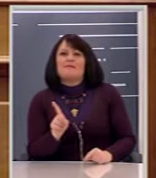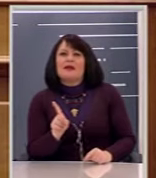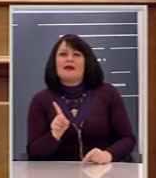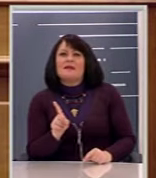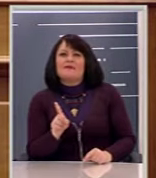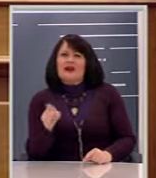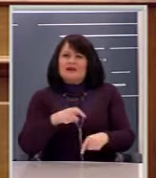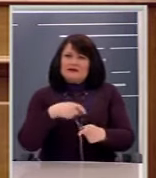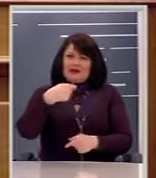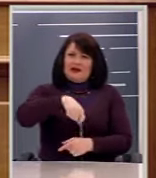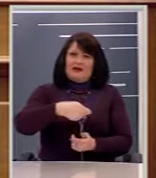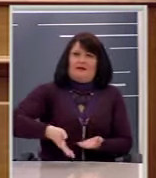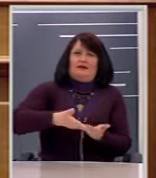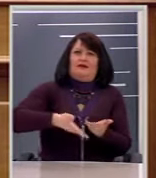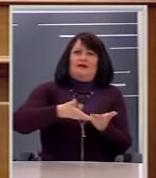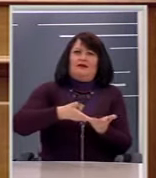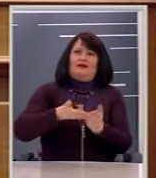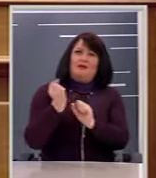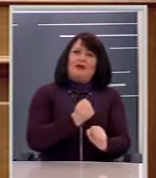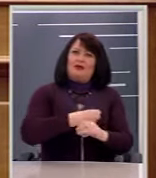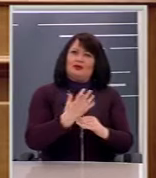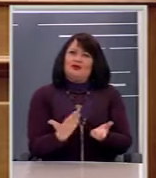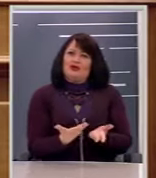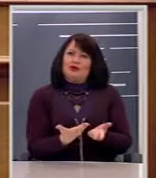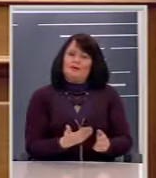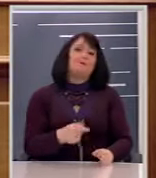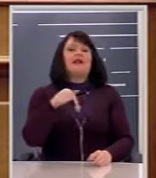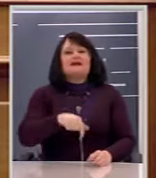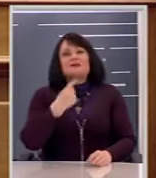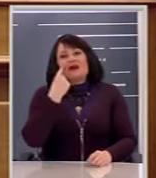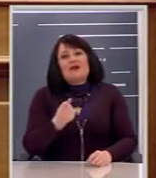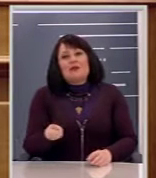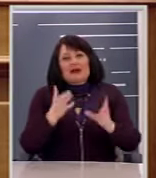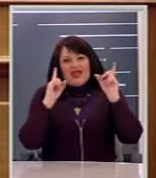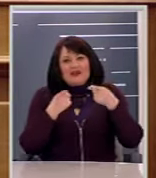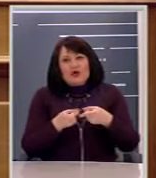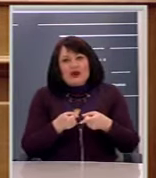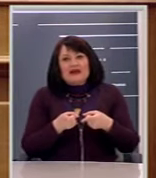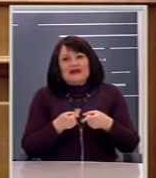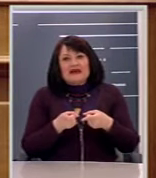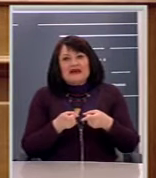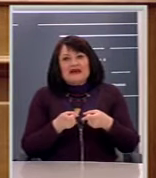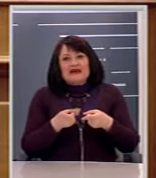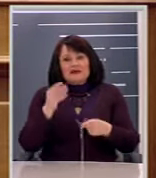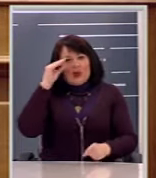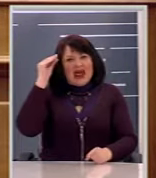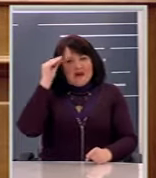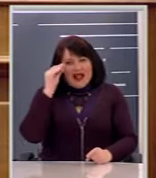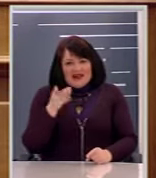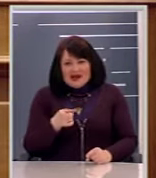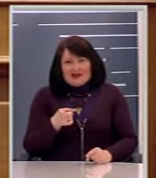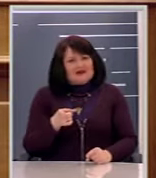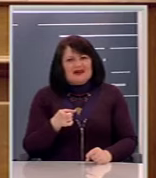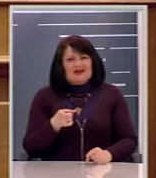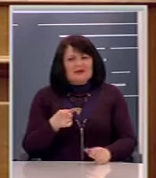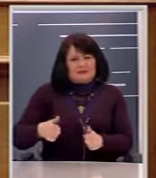συνήγορος υπεράσπισης. Και σήμερα βλέπουμε τη Νέα Δημοκρατία του Κώστα Καραμαλή να